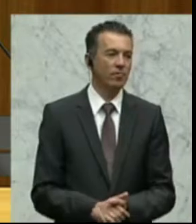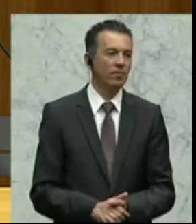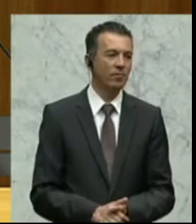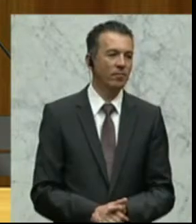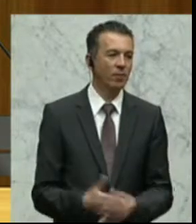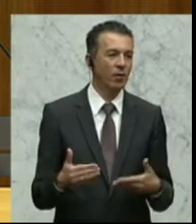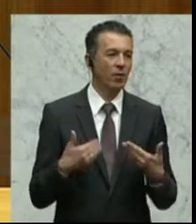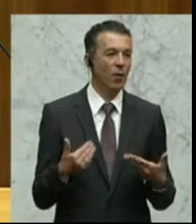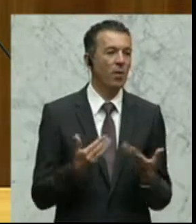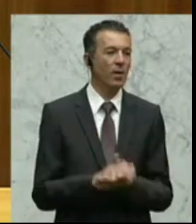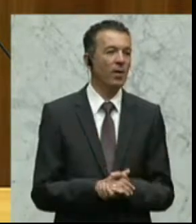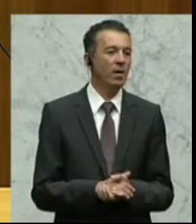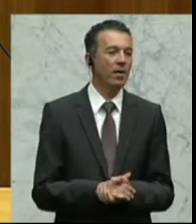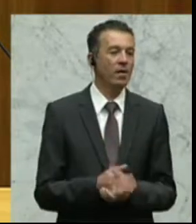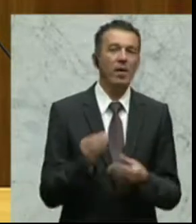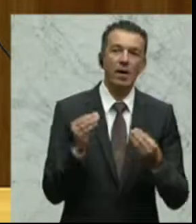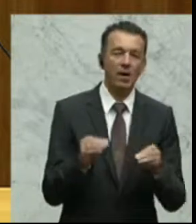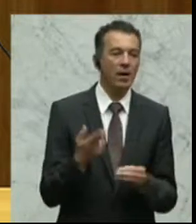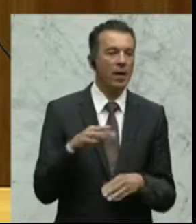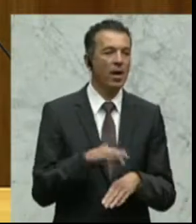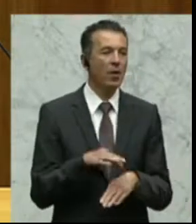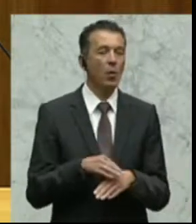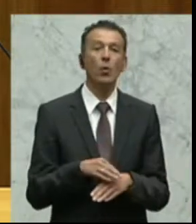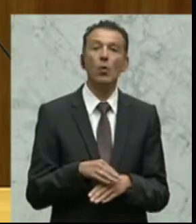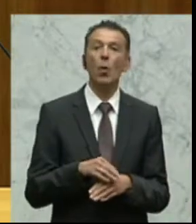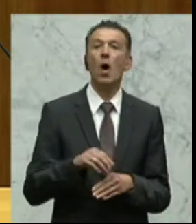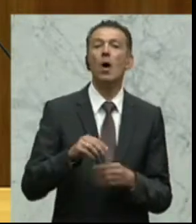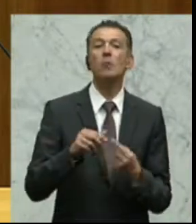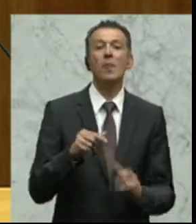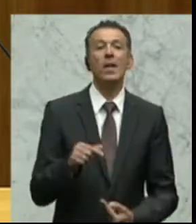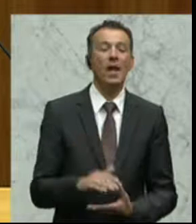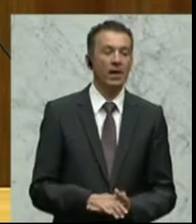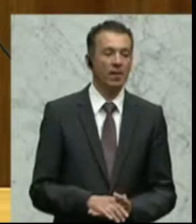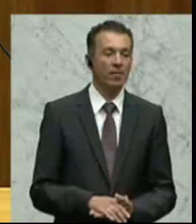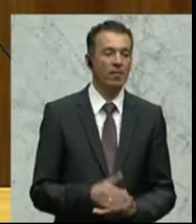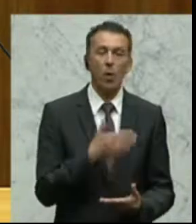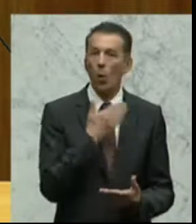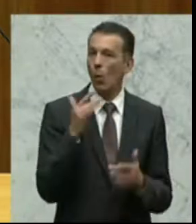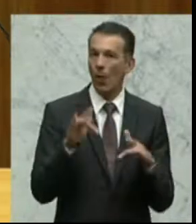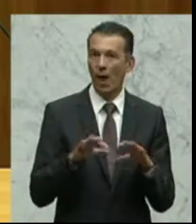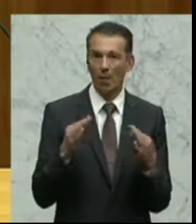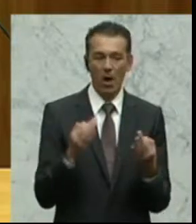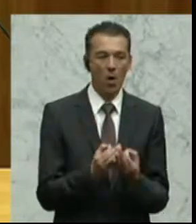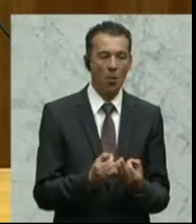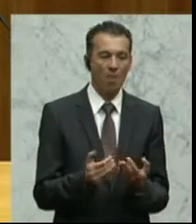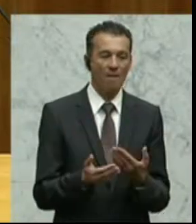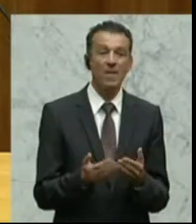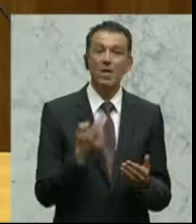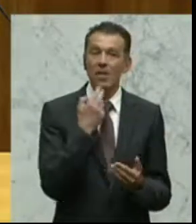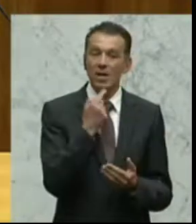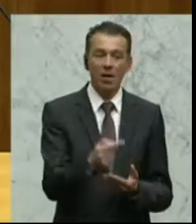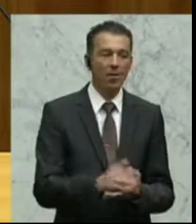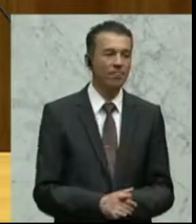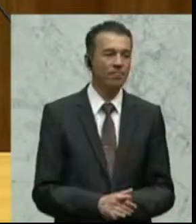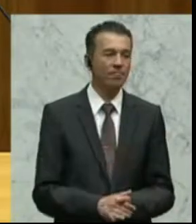darüber. Sehr geehrter Herr Dr. Spindelegger, Sie sind jetzt zwar nicht im Raum, aber was ich sagen wollte, ob Sie mir